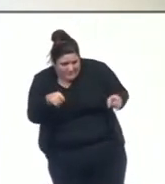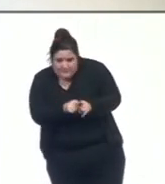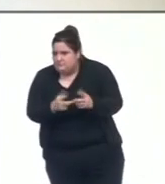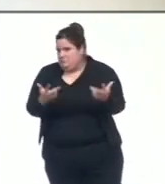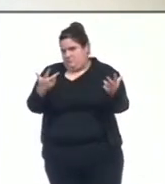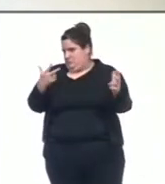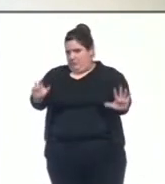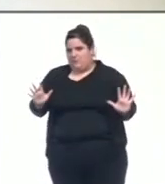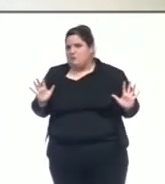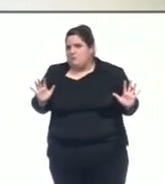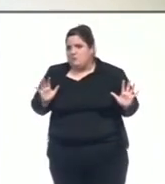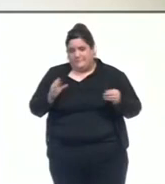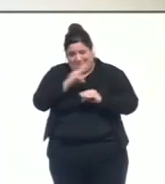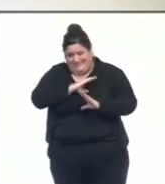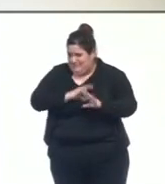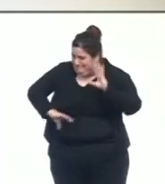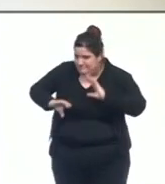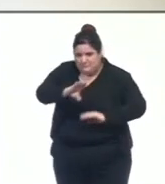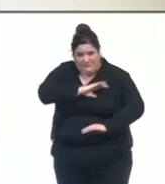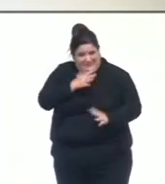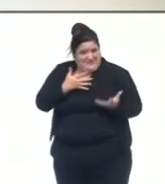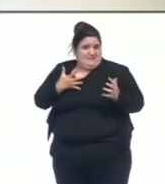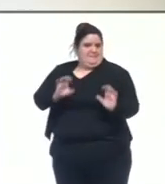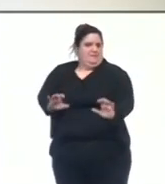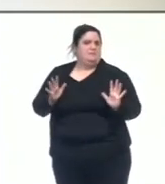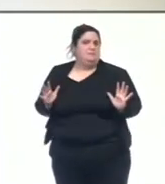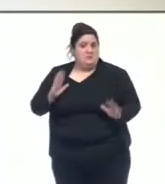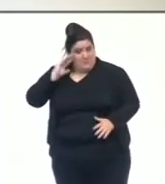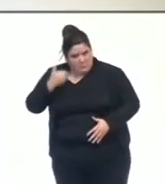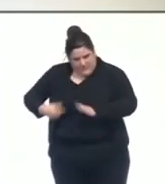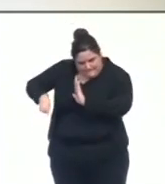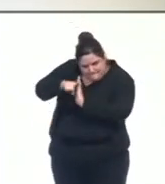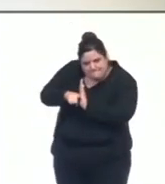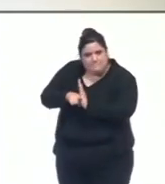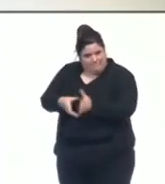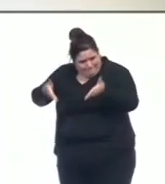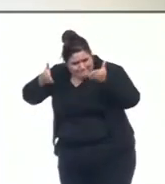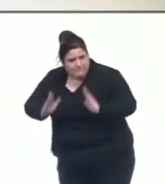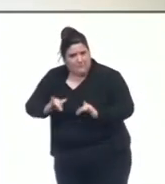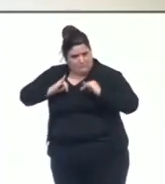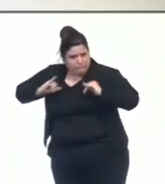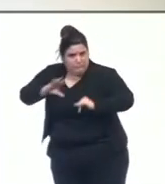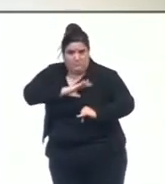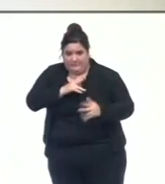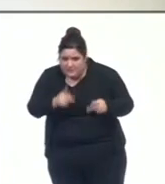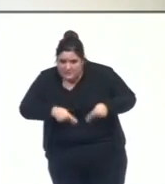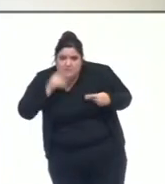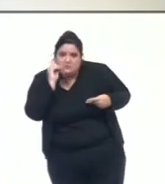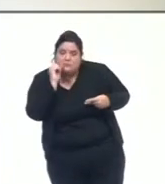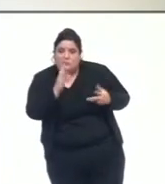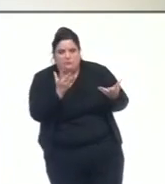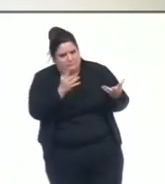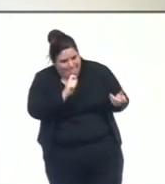territorialisées. Pourquoi nous prenons des mesures qui sont des mesures fortes et encore une fois qui ont un impact sur le quotidien des Français qui vivent